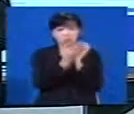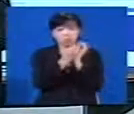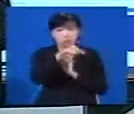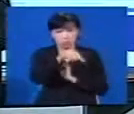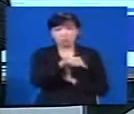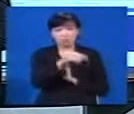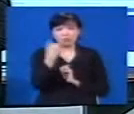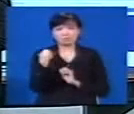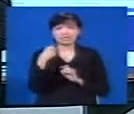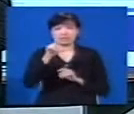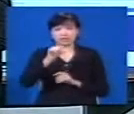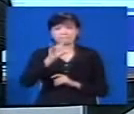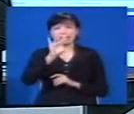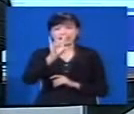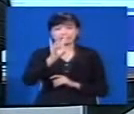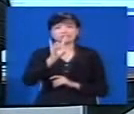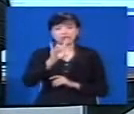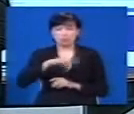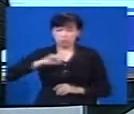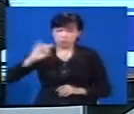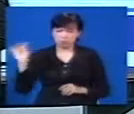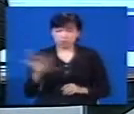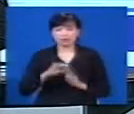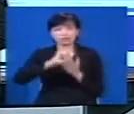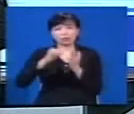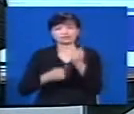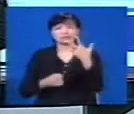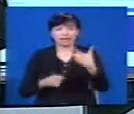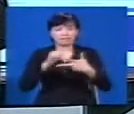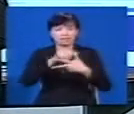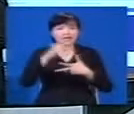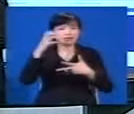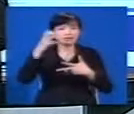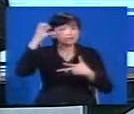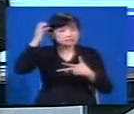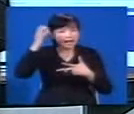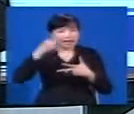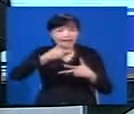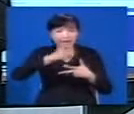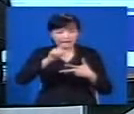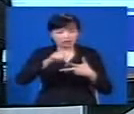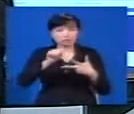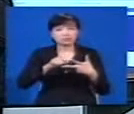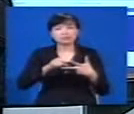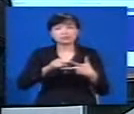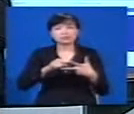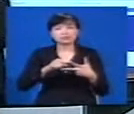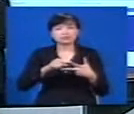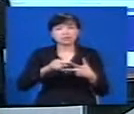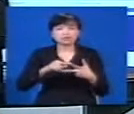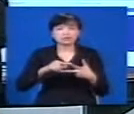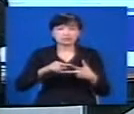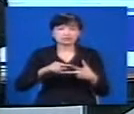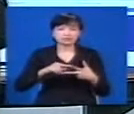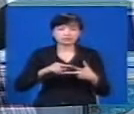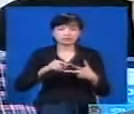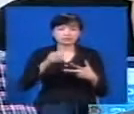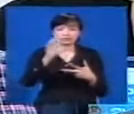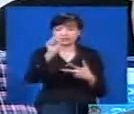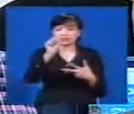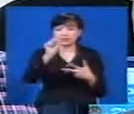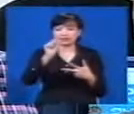วัดเนี่ยมีเหตุการณ์รุนแรง3จังหวัดภาคตะวันออกนะครับคือสระแก้วปราจีนบุรีและฉะเชิงเทราครับส่วนอีก15จังหวัดนั้นจ